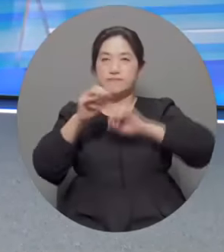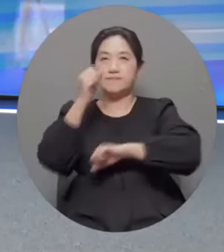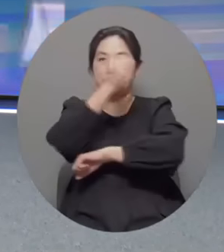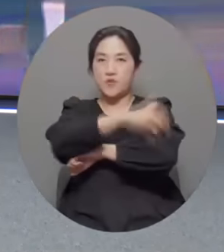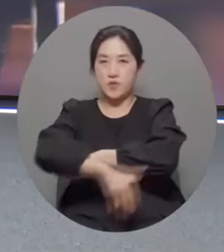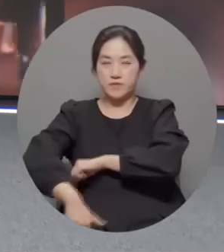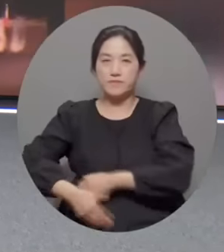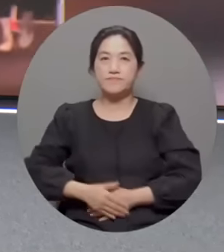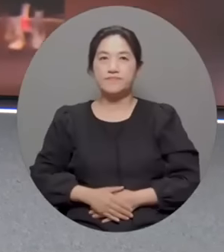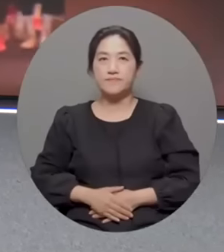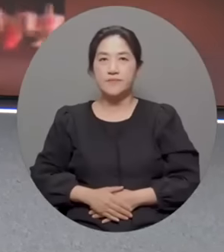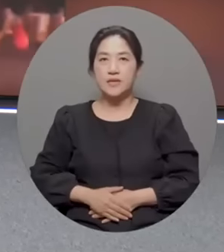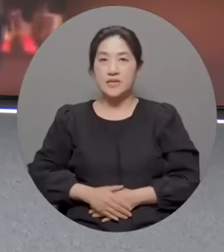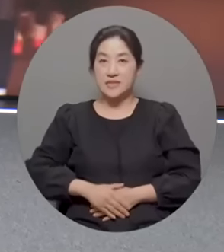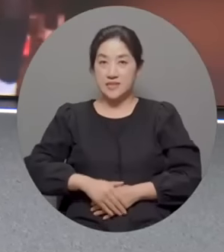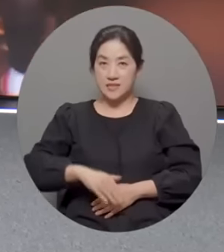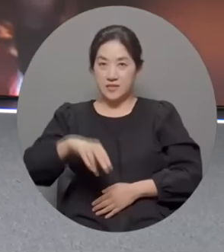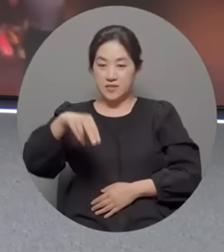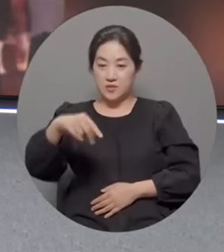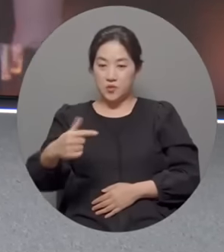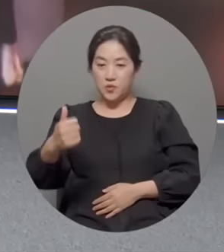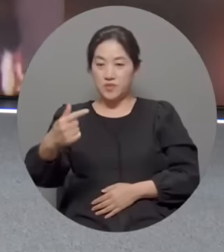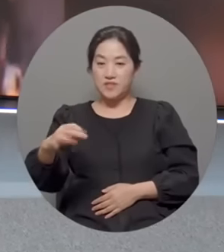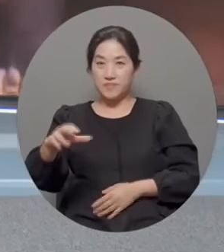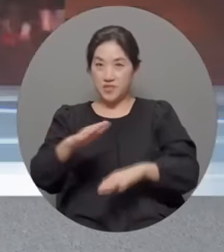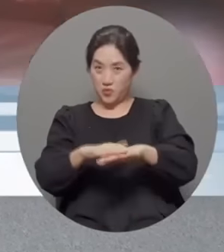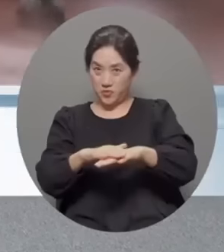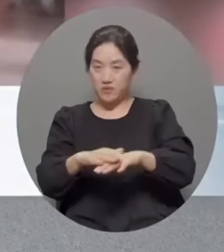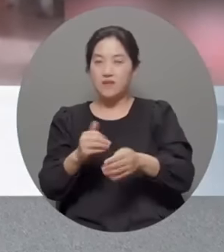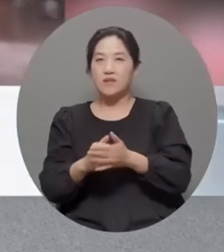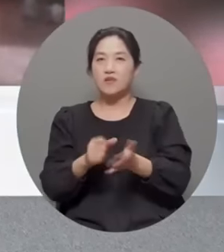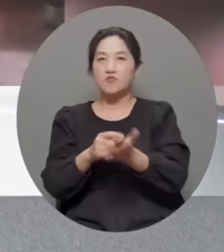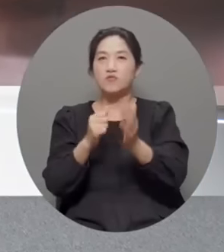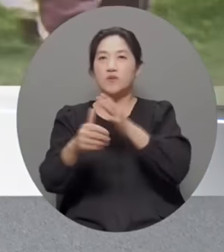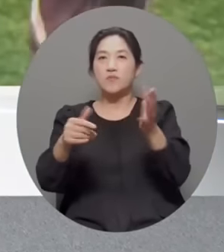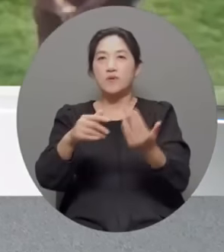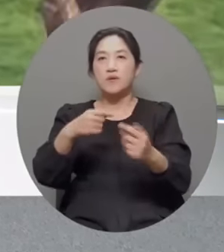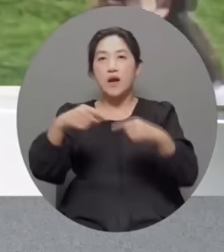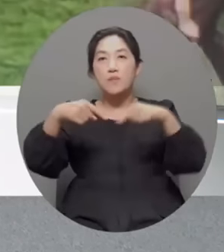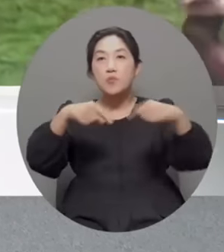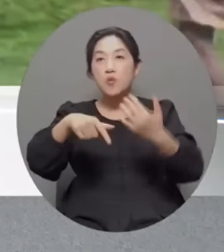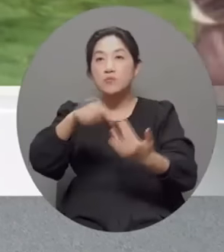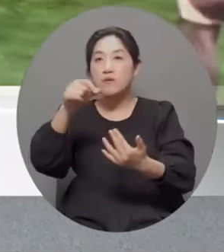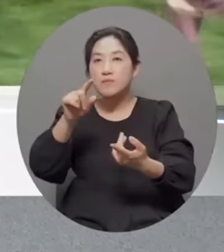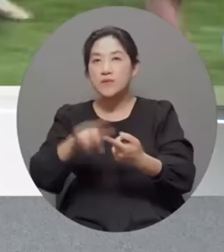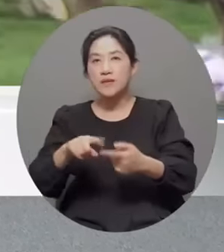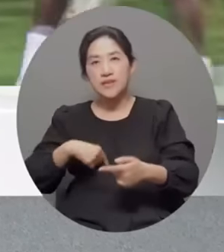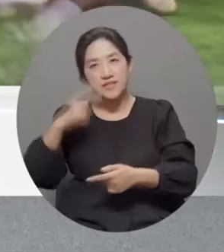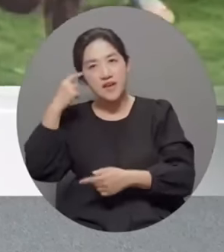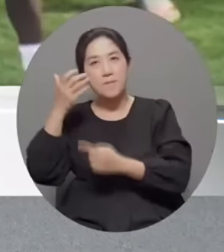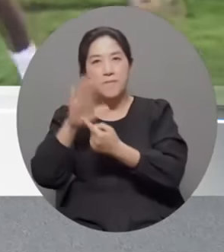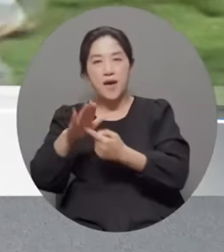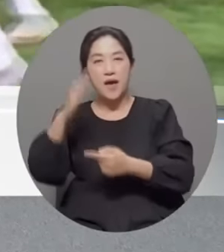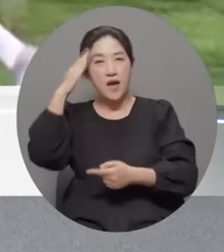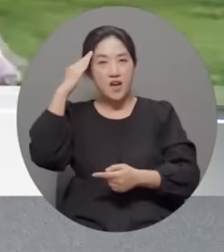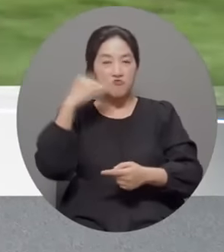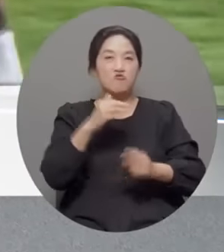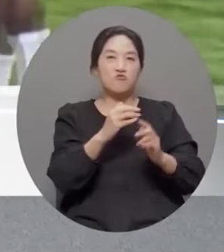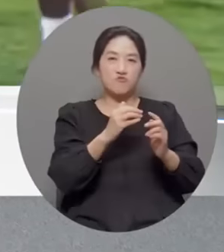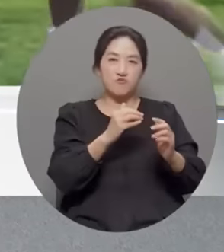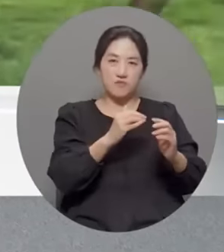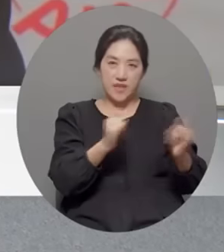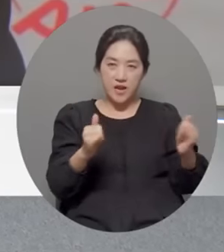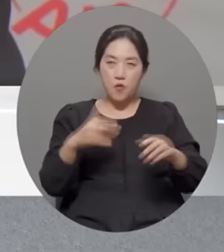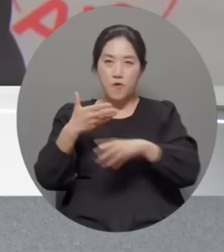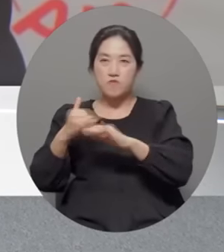뉴스입니다. 손흥민 선수가 축구대표팀 감독 선임에 대한 자신의 생각을 밝혔습니다. 국내 지도자와 외국인